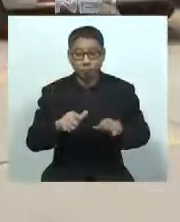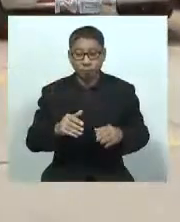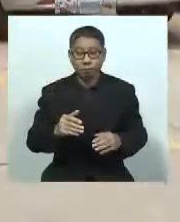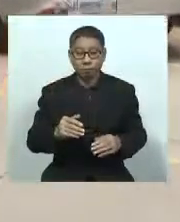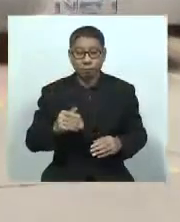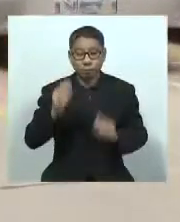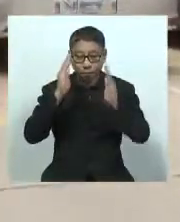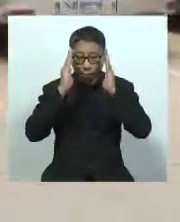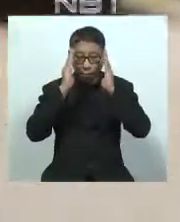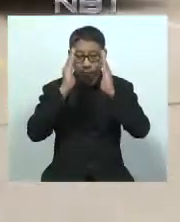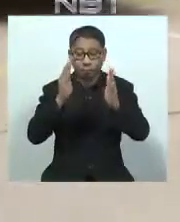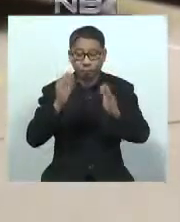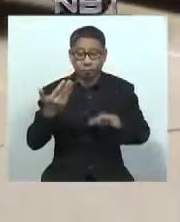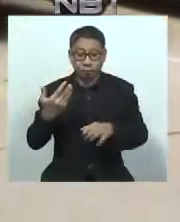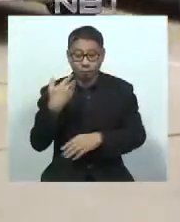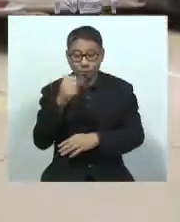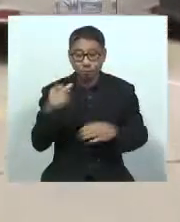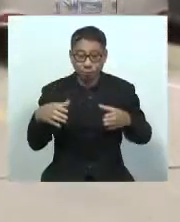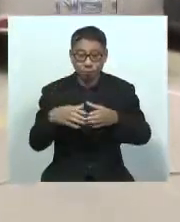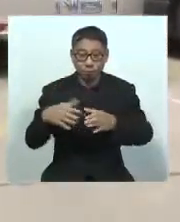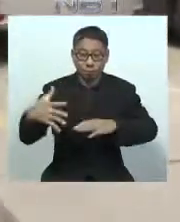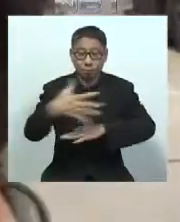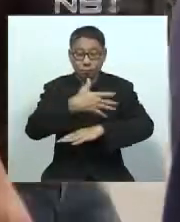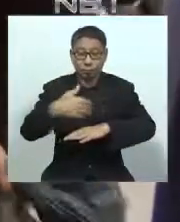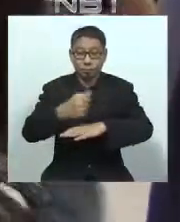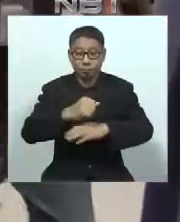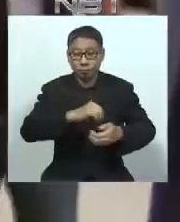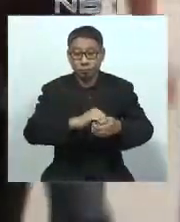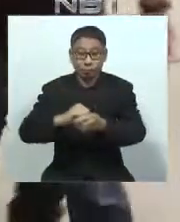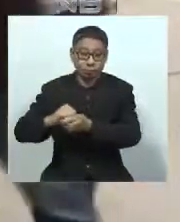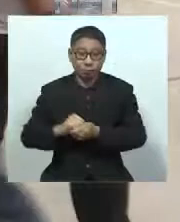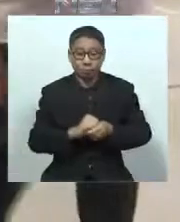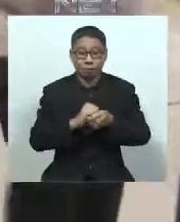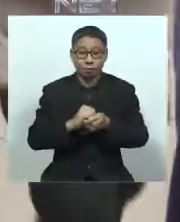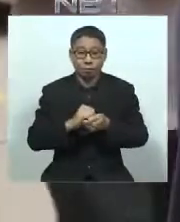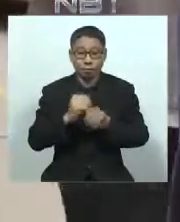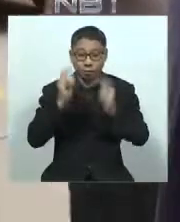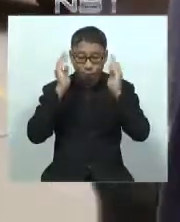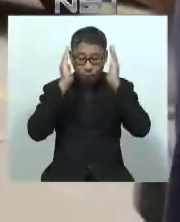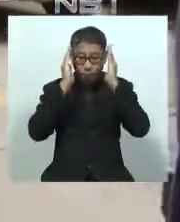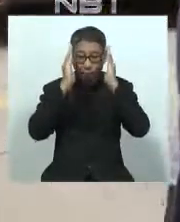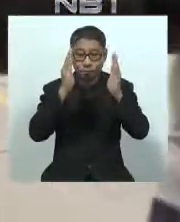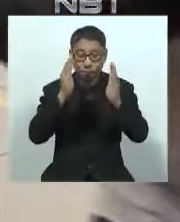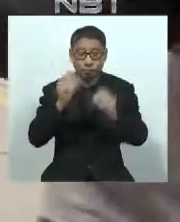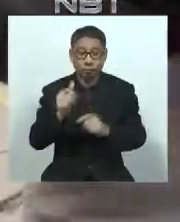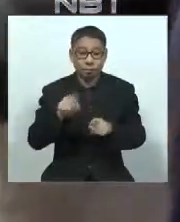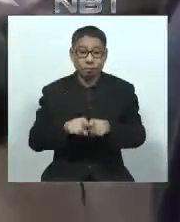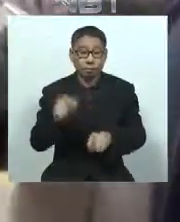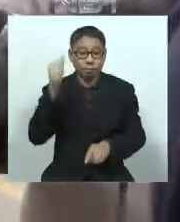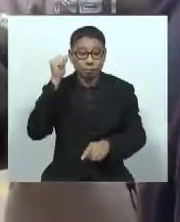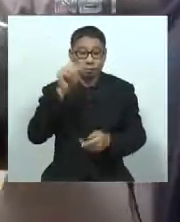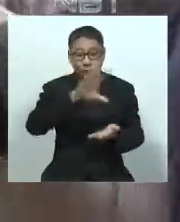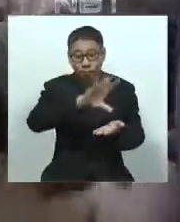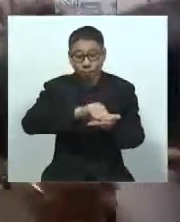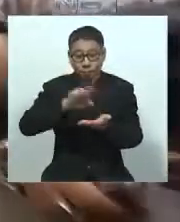จตนารมณ์แล้วก็แสดงจุดยืนว่าทั้ง10พรรคการเมืองเนี่ยไม่เสียงแตกและยังคงเจตนารมณ์เดิมโดยได้มีการรวบรว